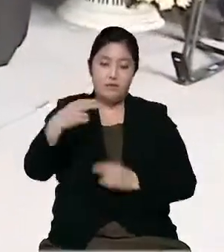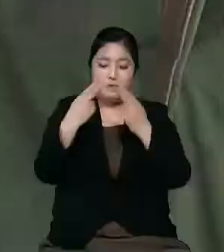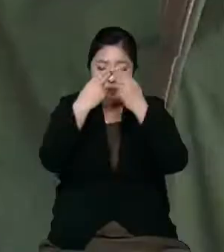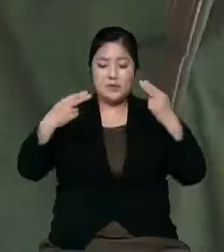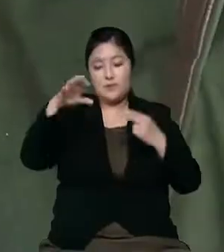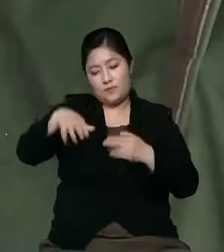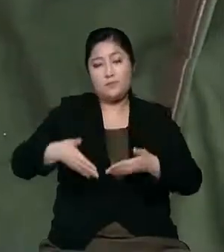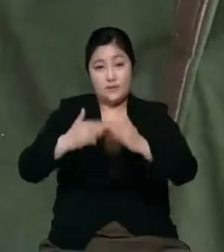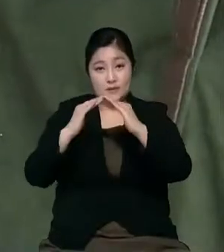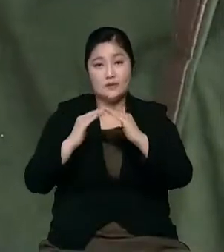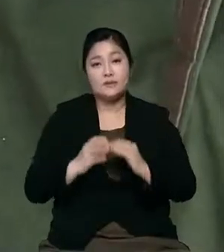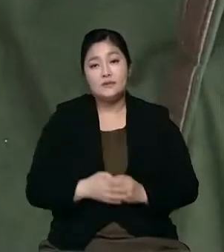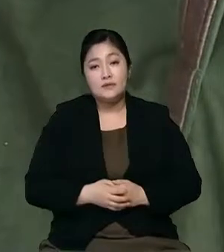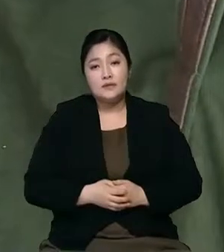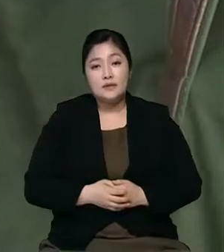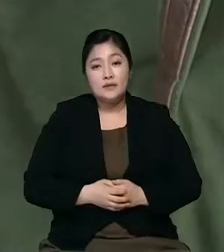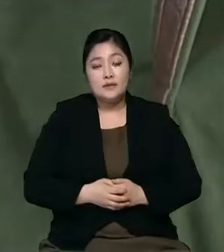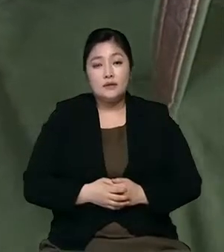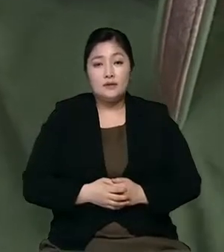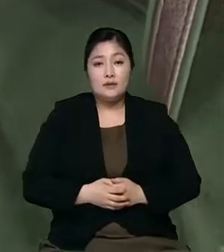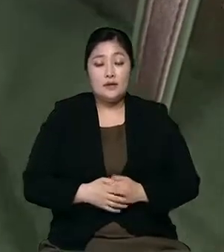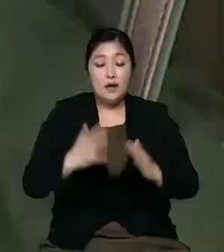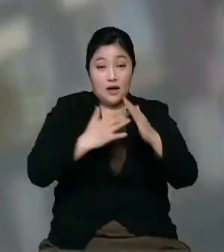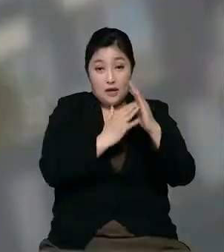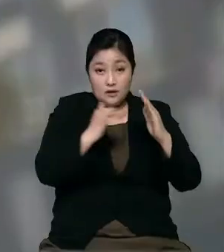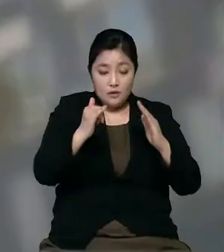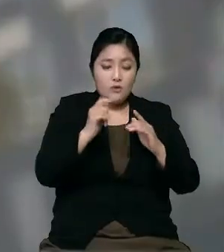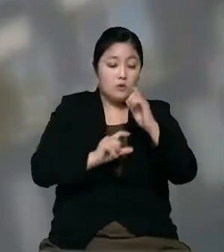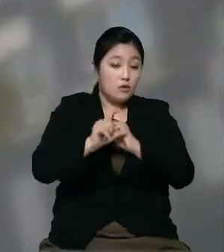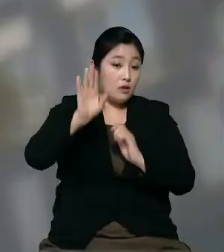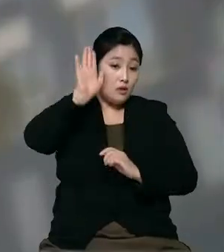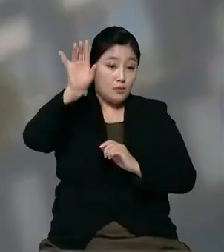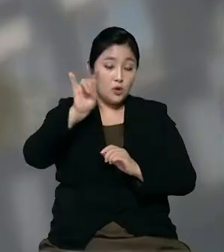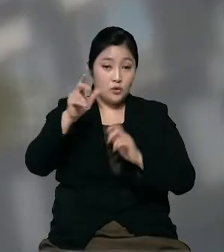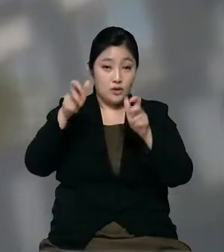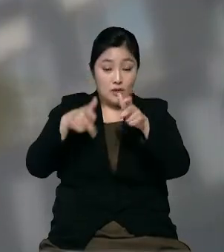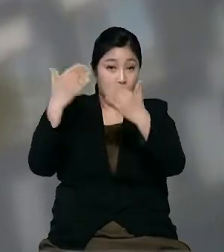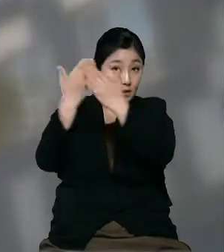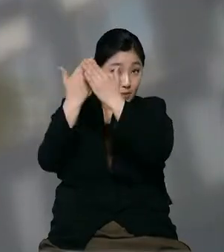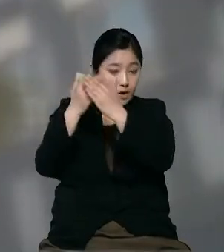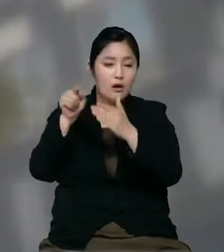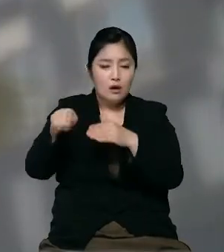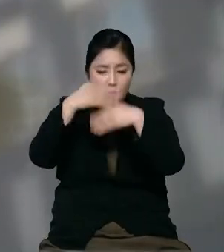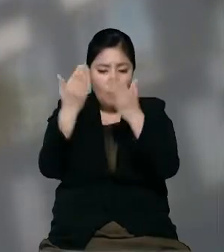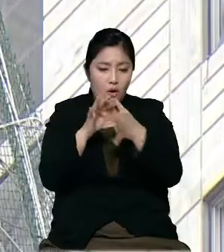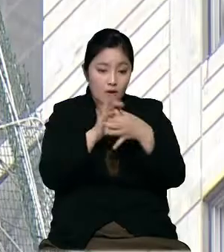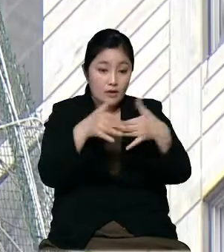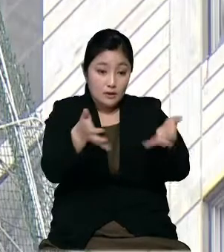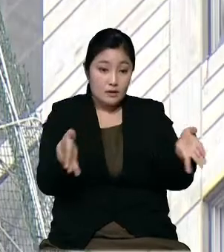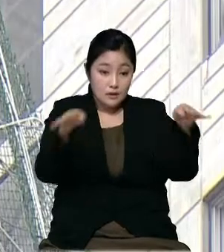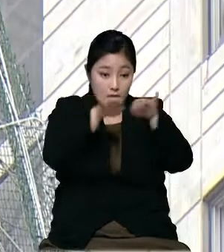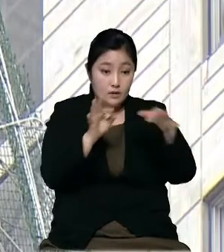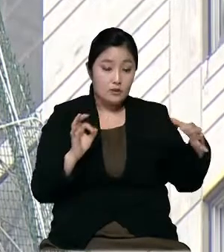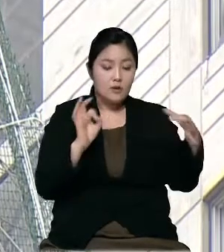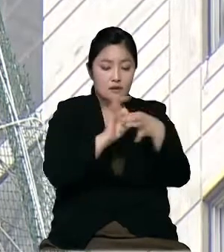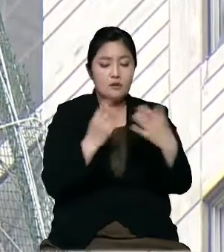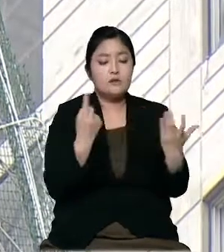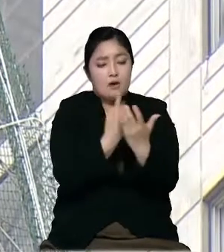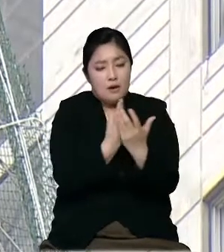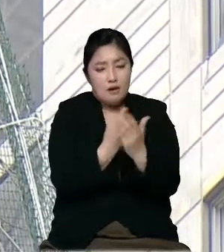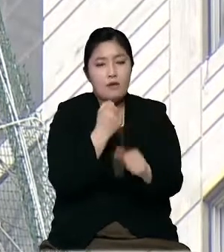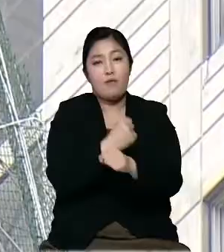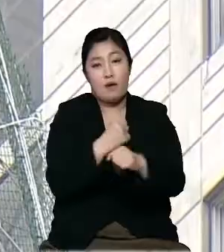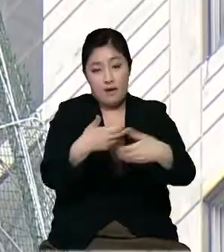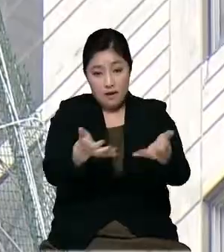빈소가 마련됩니다. 더 나아가 가족들은 앞으로 현대산업개발과 관련 기관이 참여하는 상생협의체를